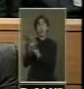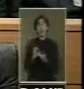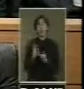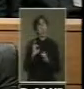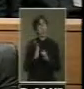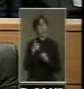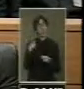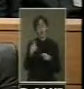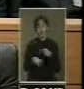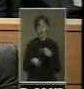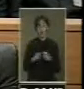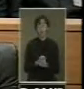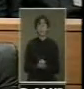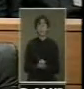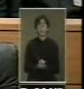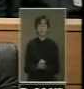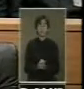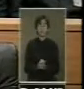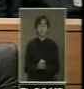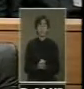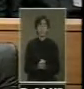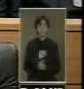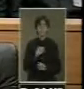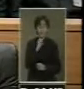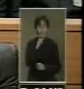ท่านประธานผมบอกไว้ตั้งแต่แรกว่